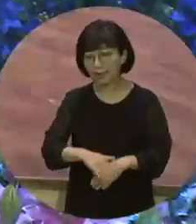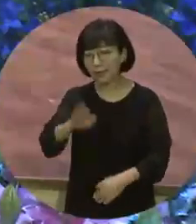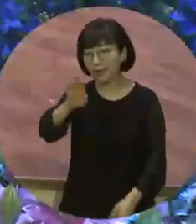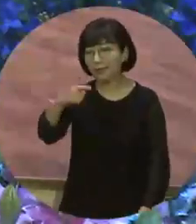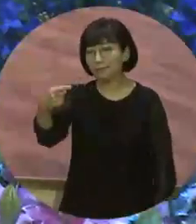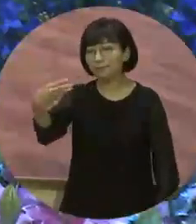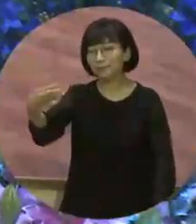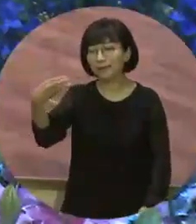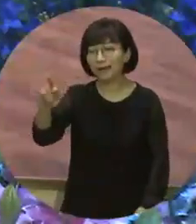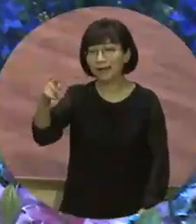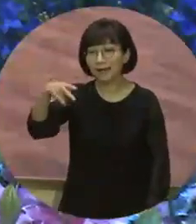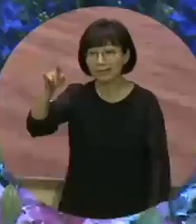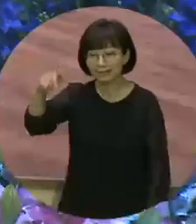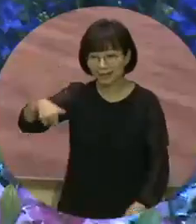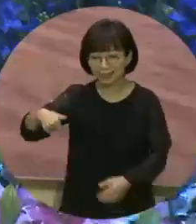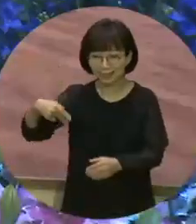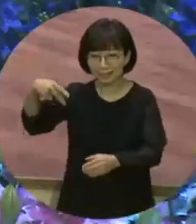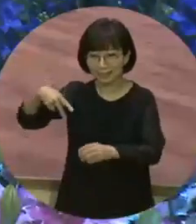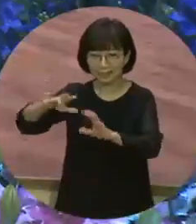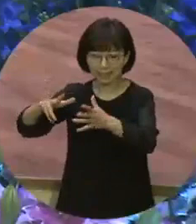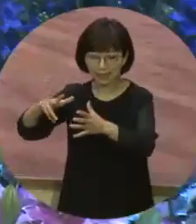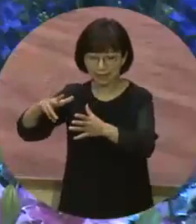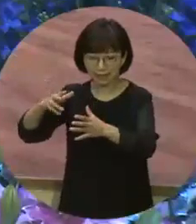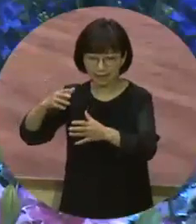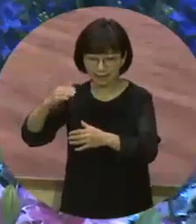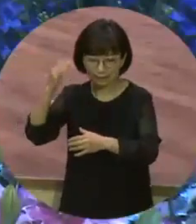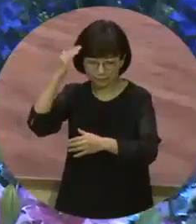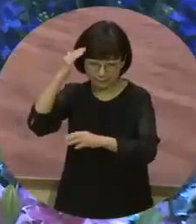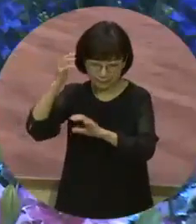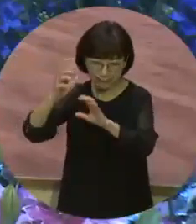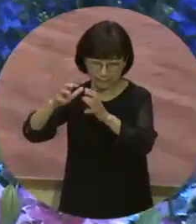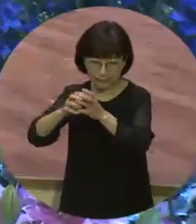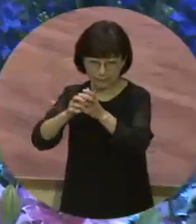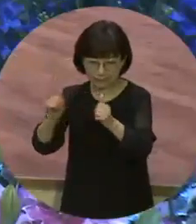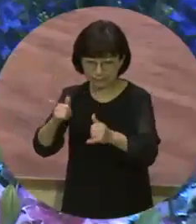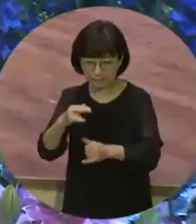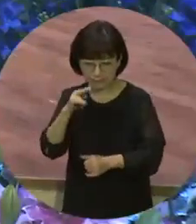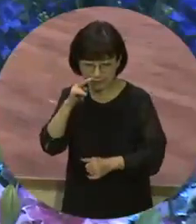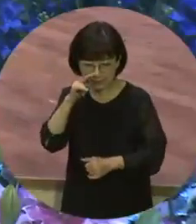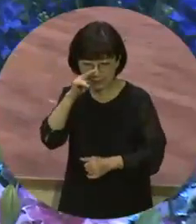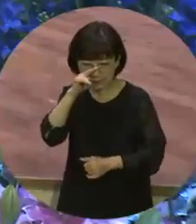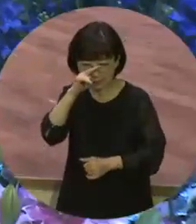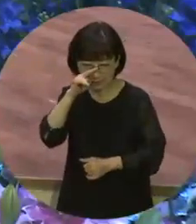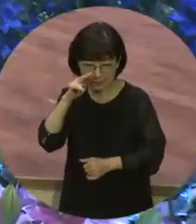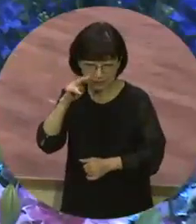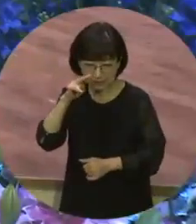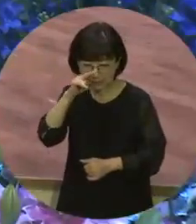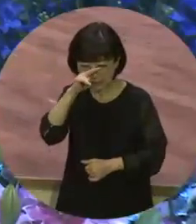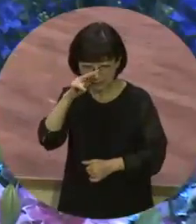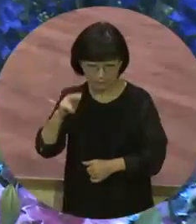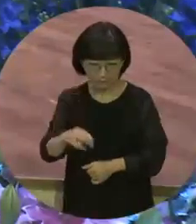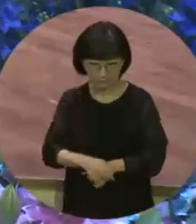사람들이 이삭을 시기해서 아브라함 때 판 우물들을 다 와가 헐굴 다 막아버리고